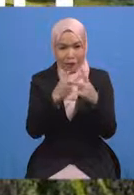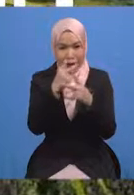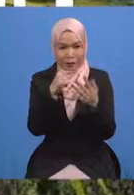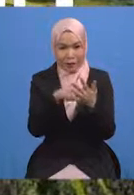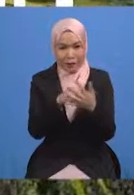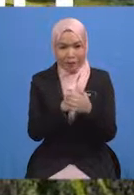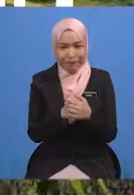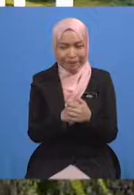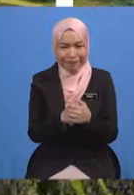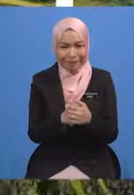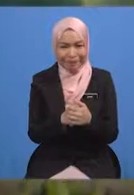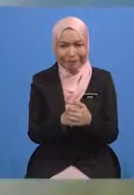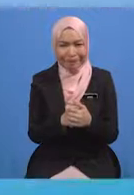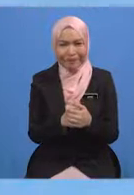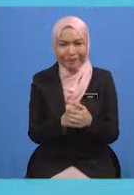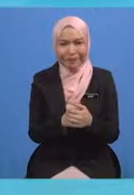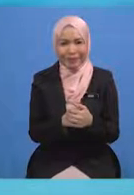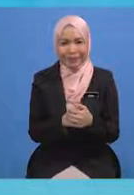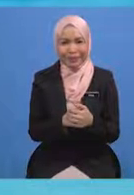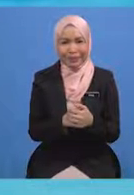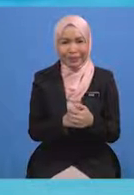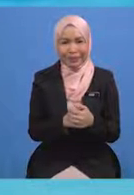Bentuk muka bumi.